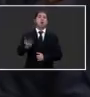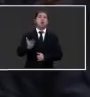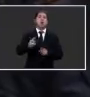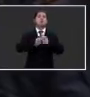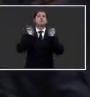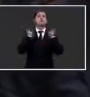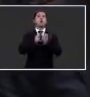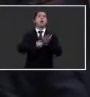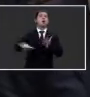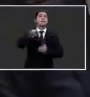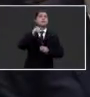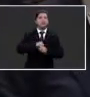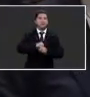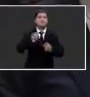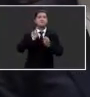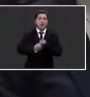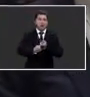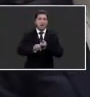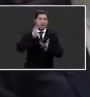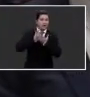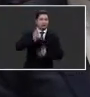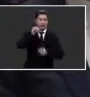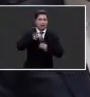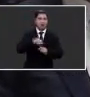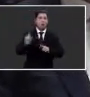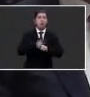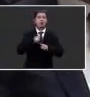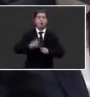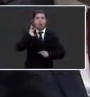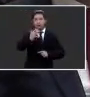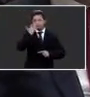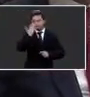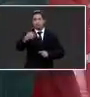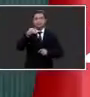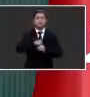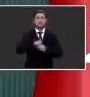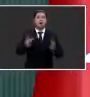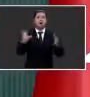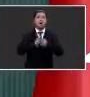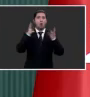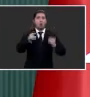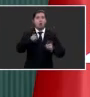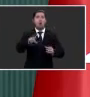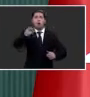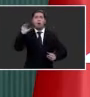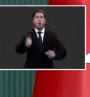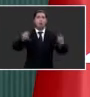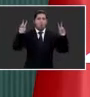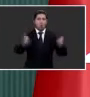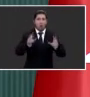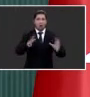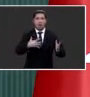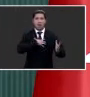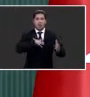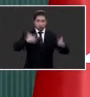dünyamızın ve insanlığın ortak geleceğini ilgilendiren bu hayatı konuda hem